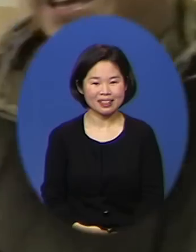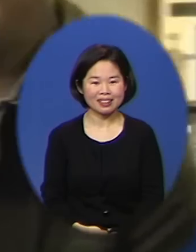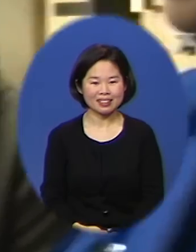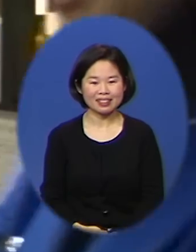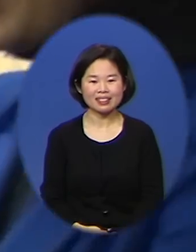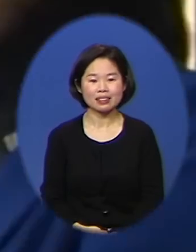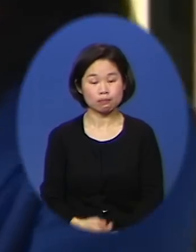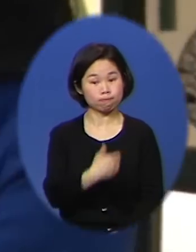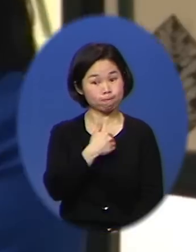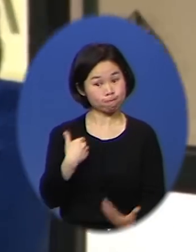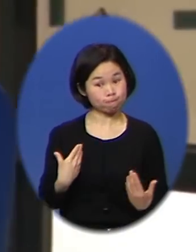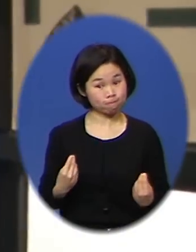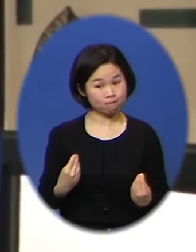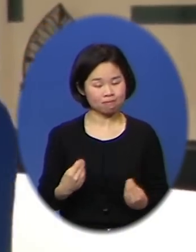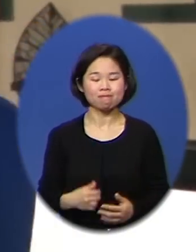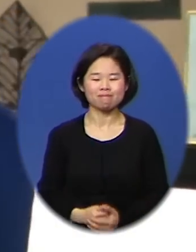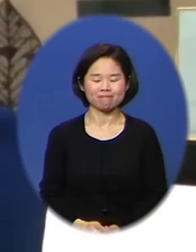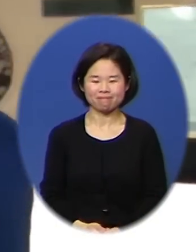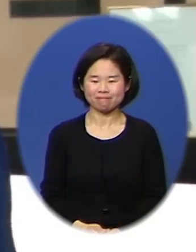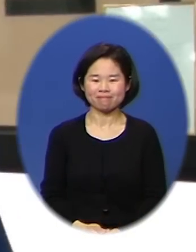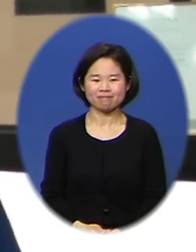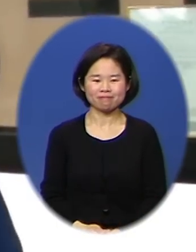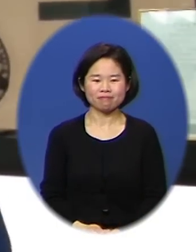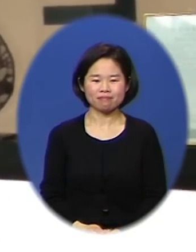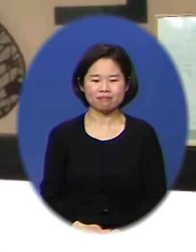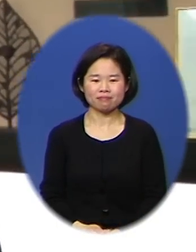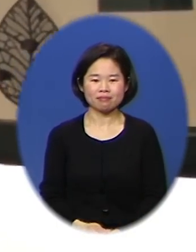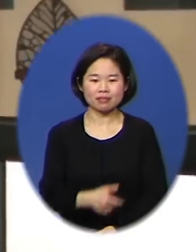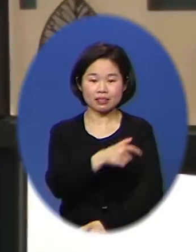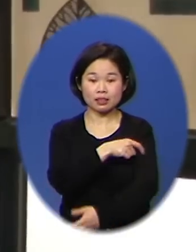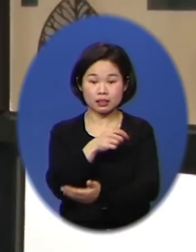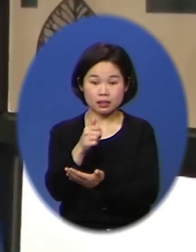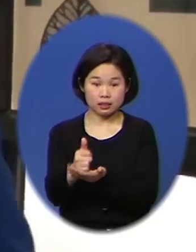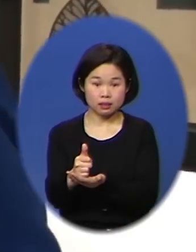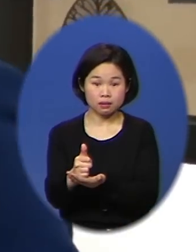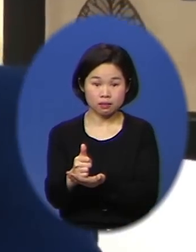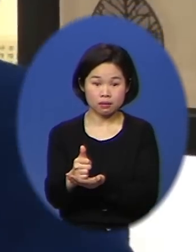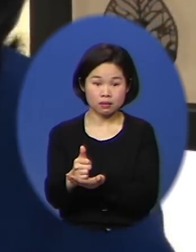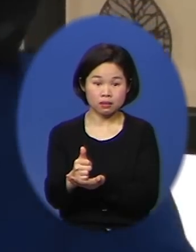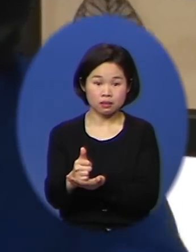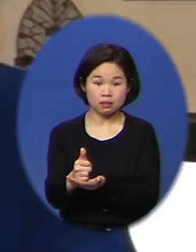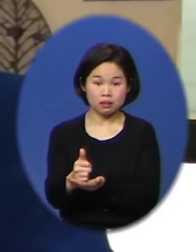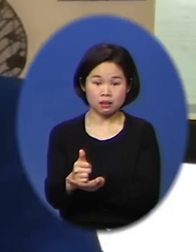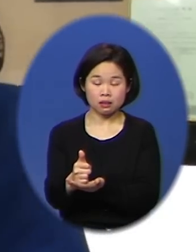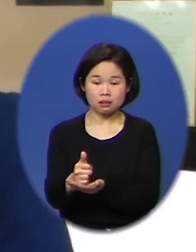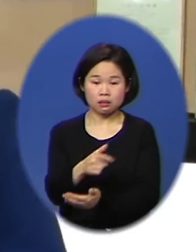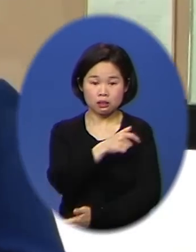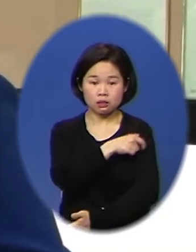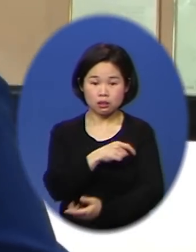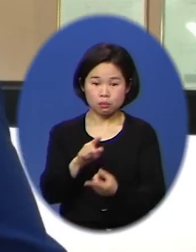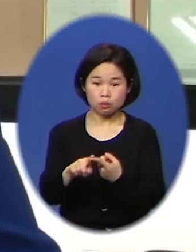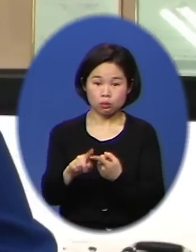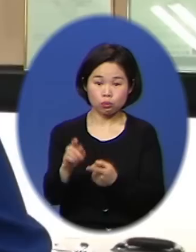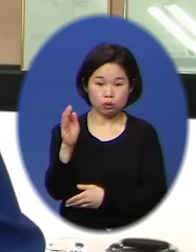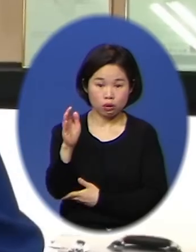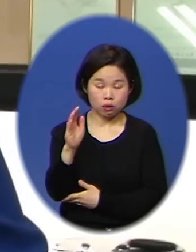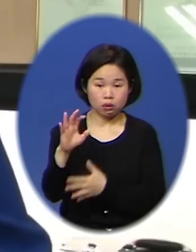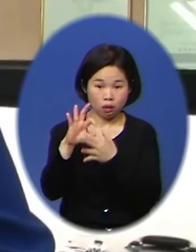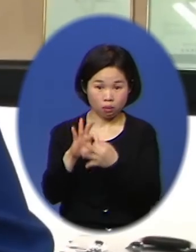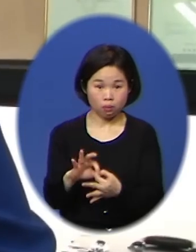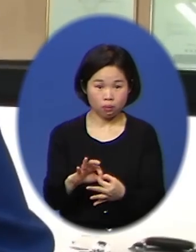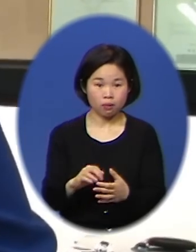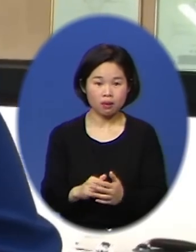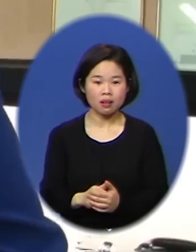네. 자신 있어? 네. 오케이. 이사님. 네. 민희 씨가 계속 네. 이사님 말씀을 하세요.